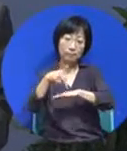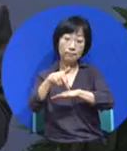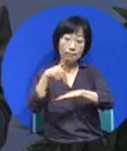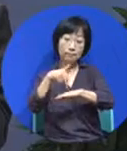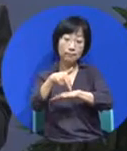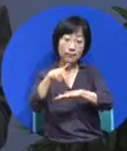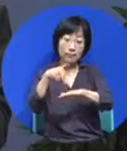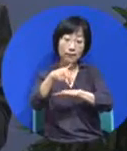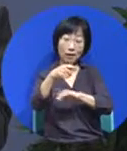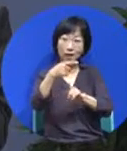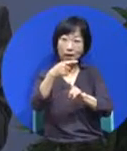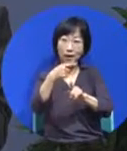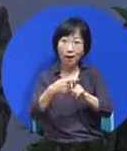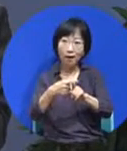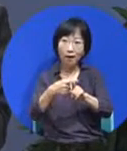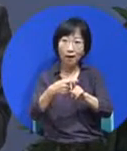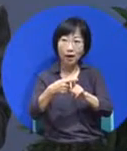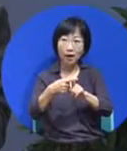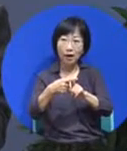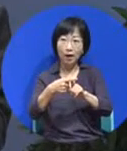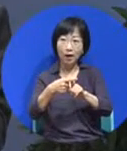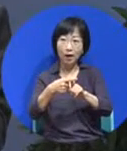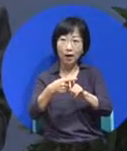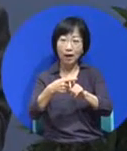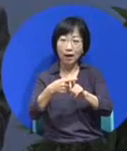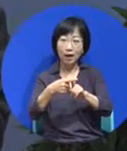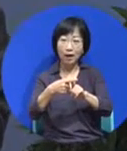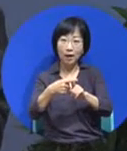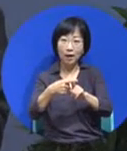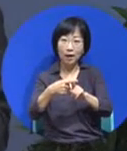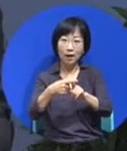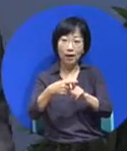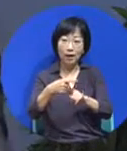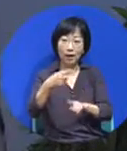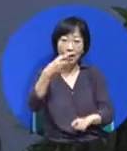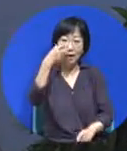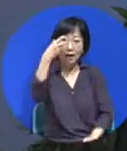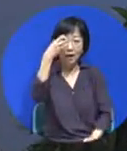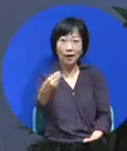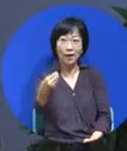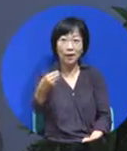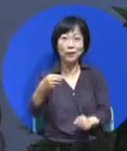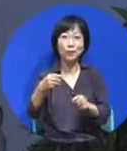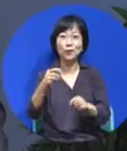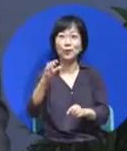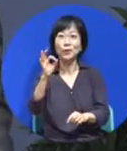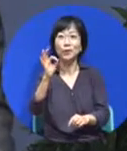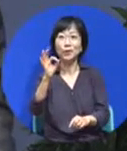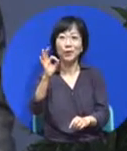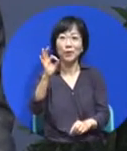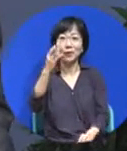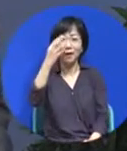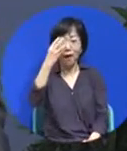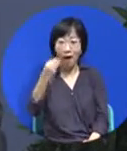당시 제일 큰 화폐 돈을 주었어요. I was walking along the road and I